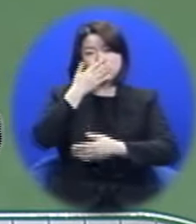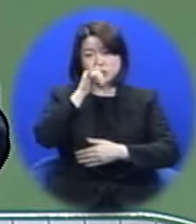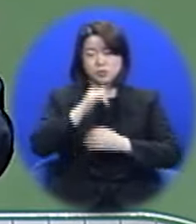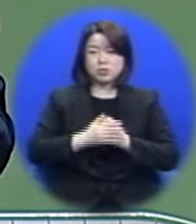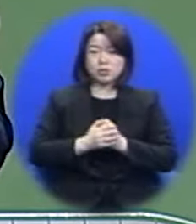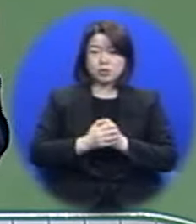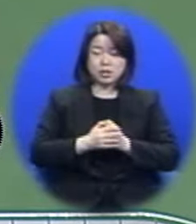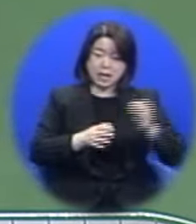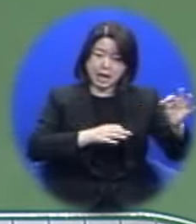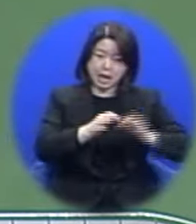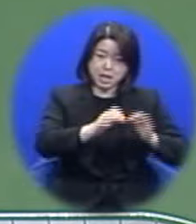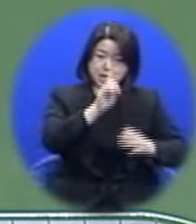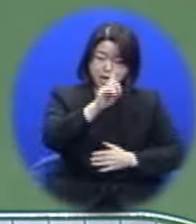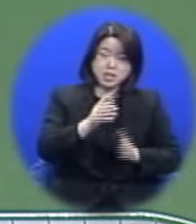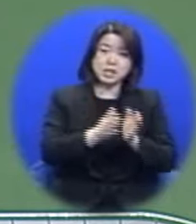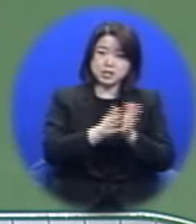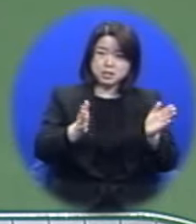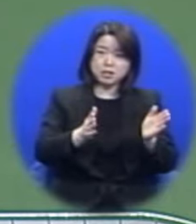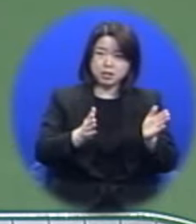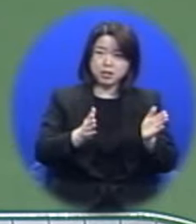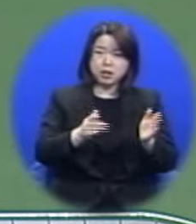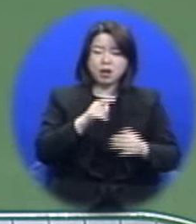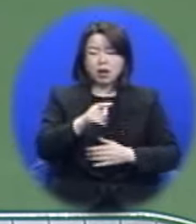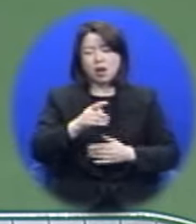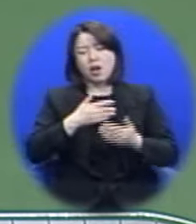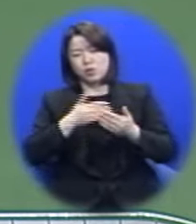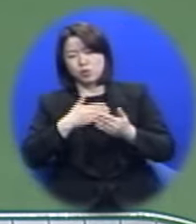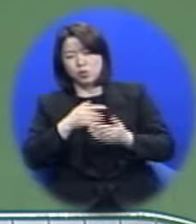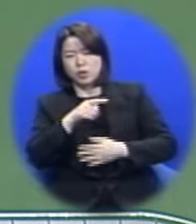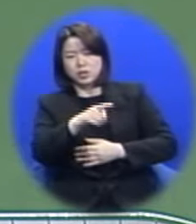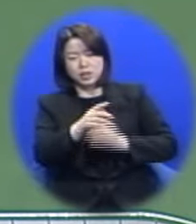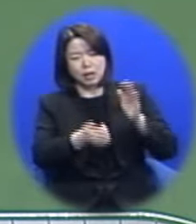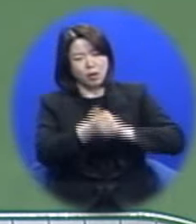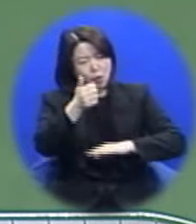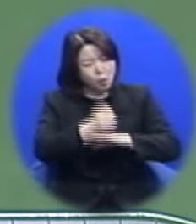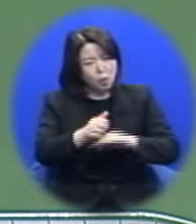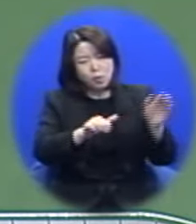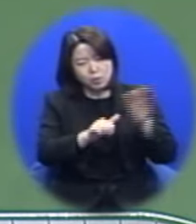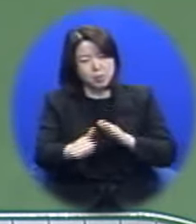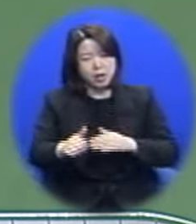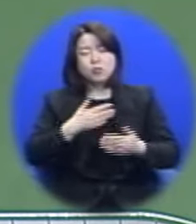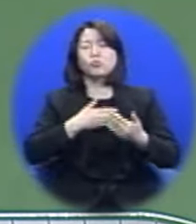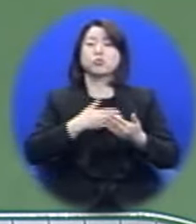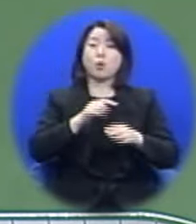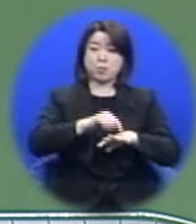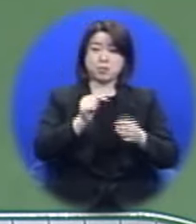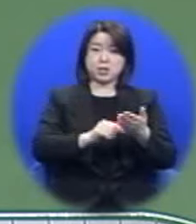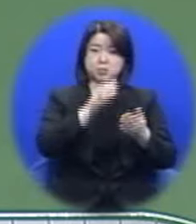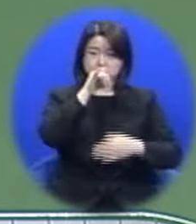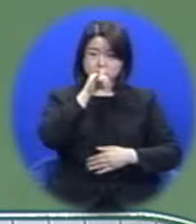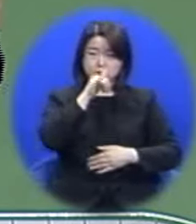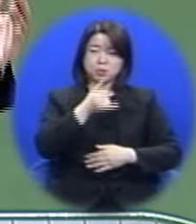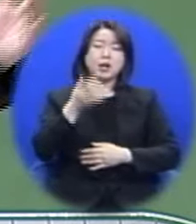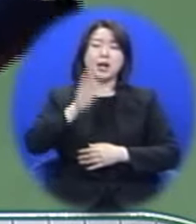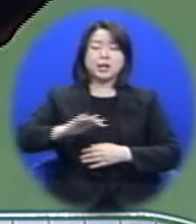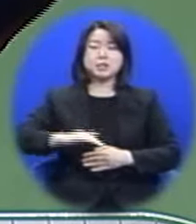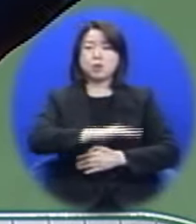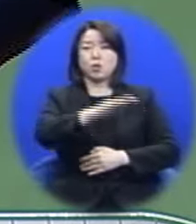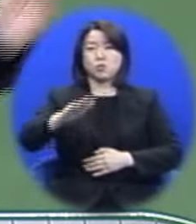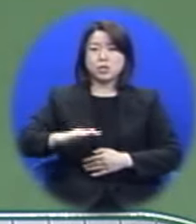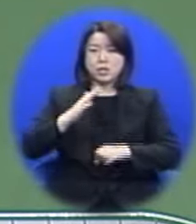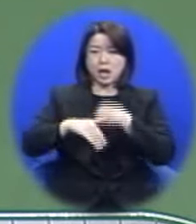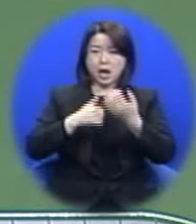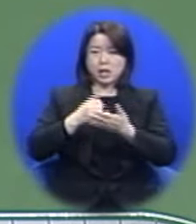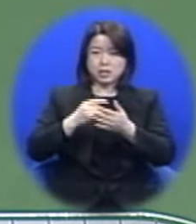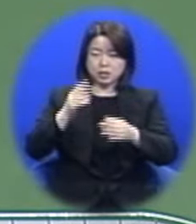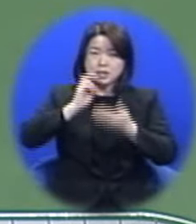장사를 하나 시작을 했는데 얼마나 두려워요. 이 장사가 제대로 될지 안 될지. 그래도 우리는 먼저 하나님께 찬송하고